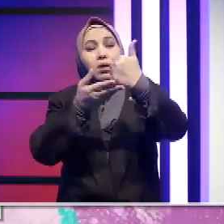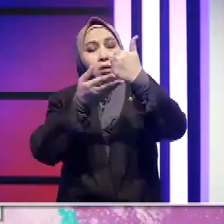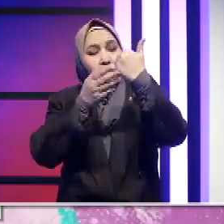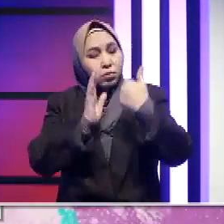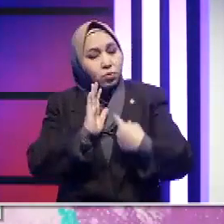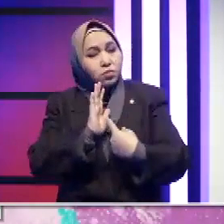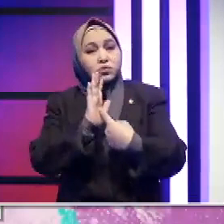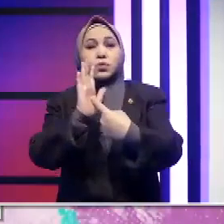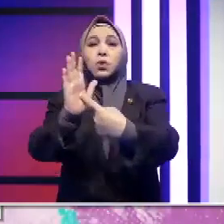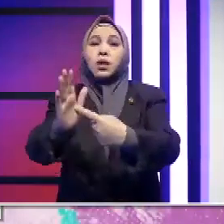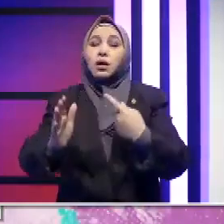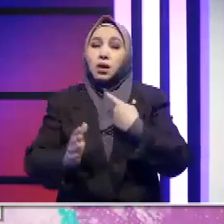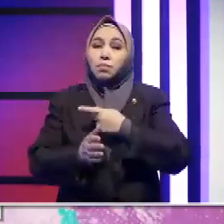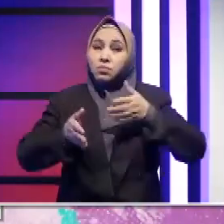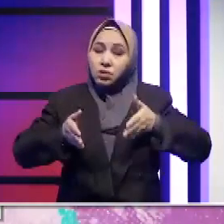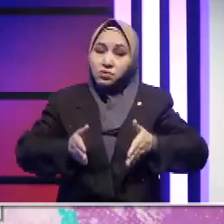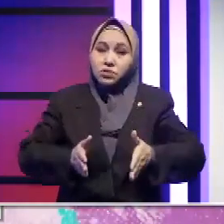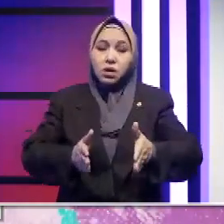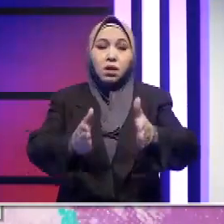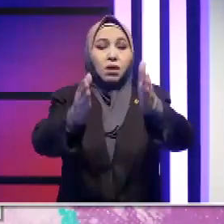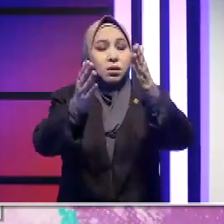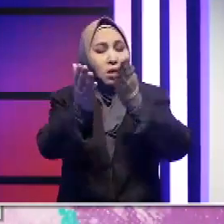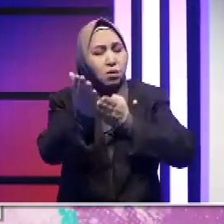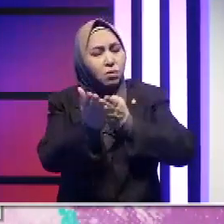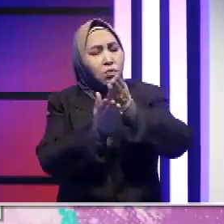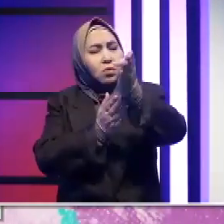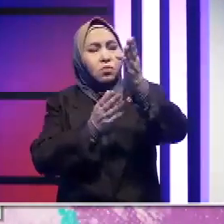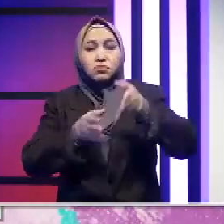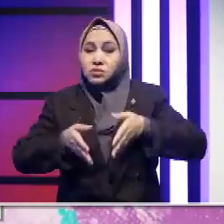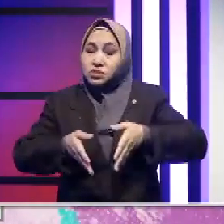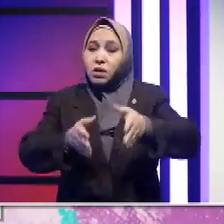sirotol mustaqim terima